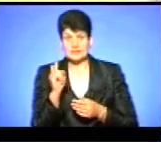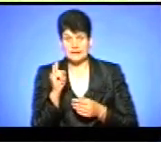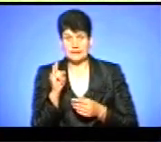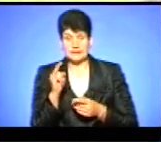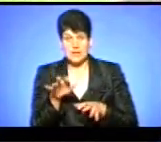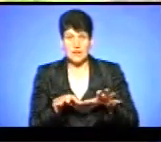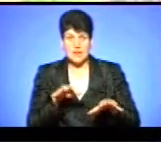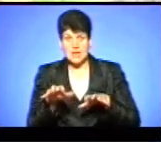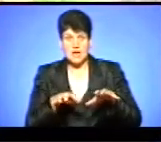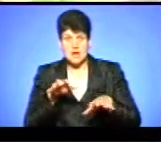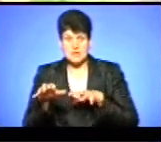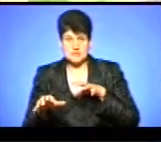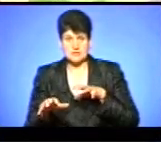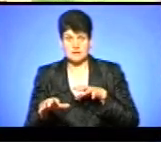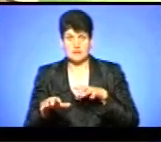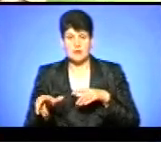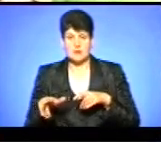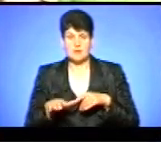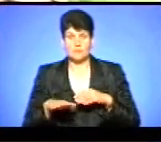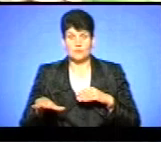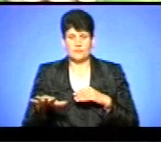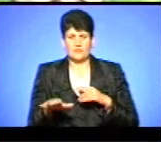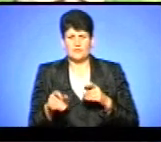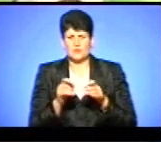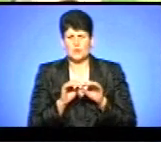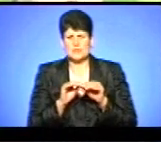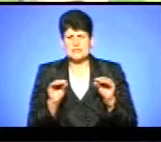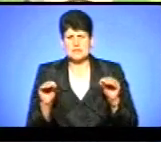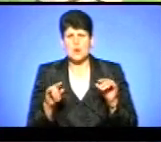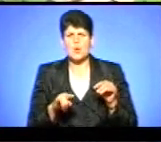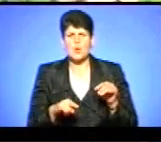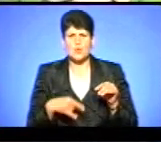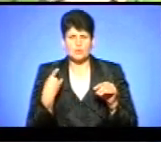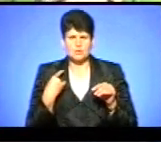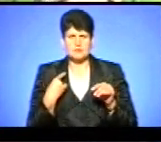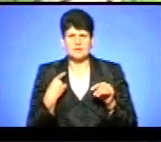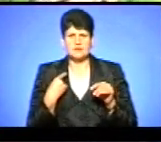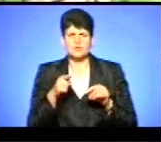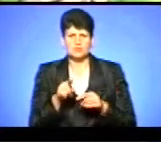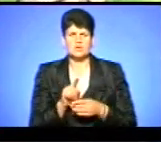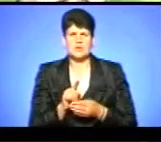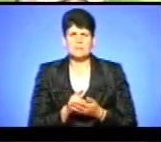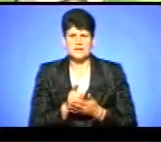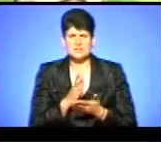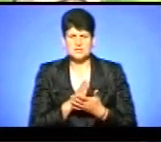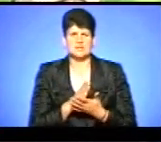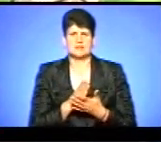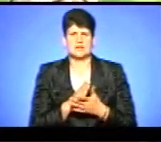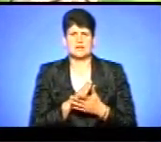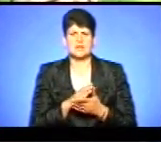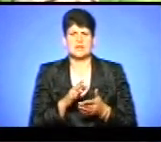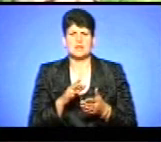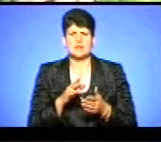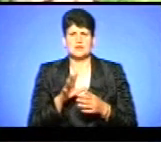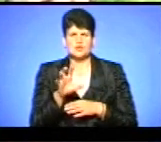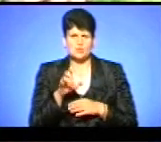по бетоні в одних таких тонесеньких колоточках. Тут же і криси, і миші бігають, і собаки пісяють.